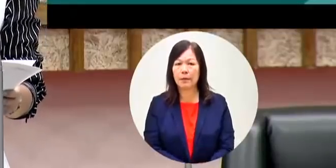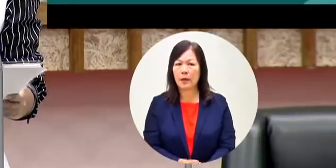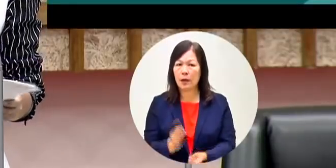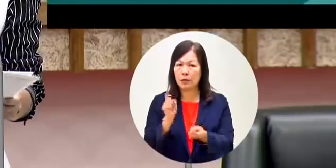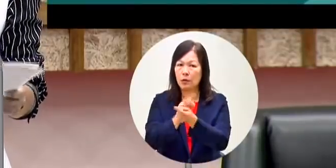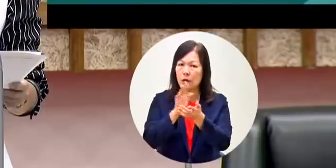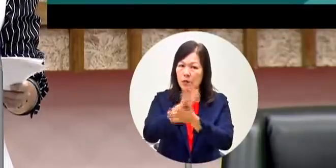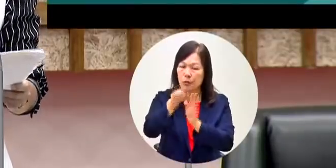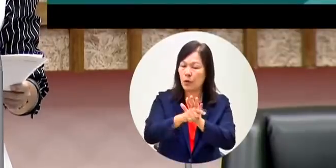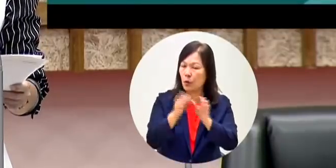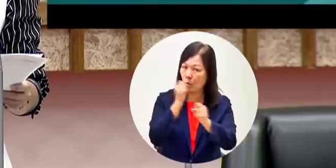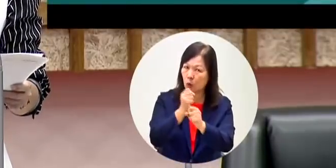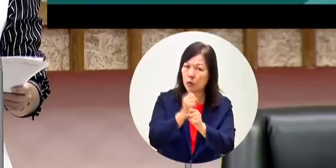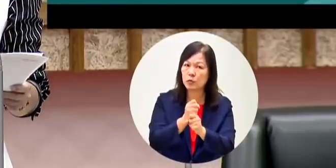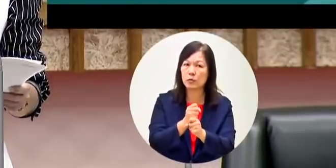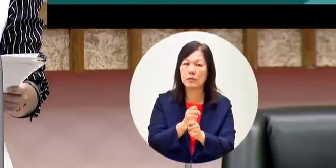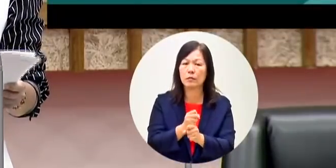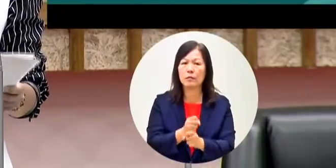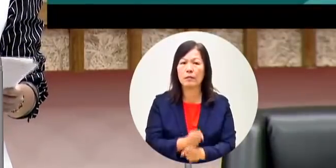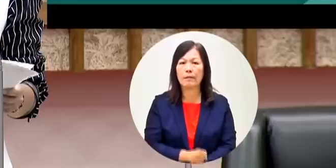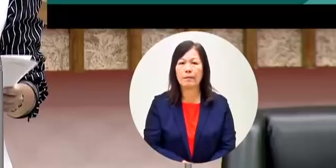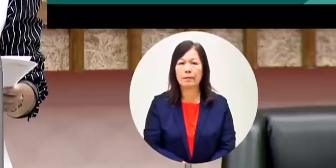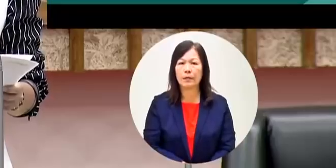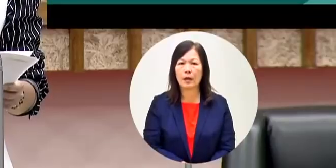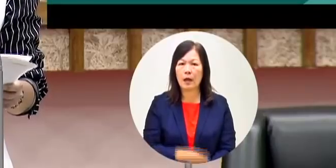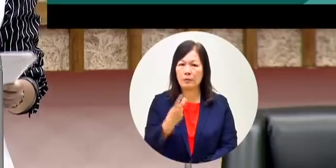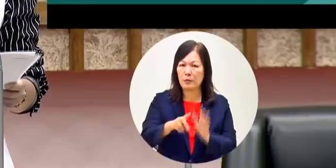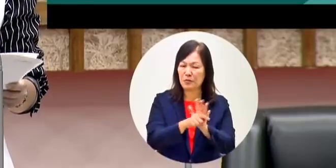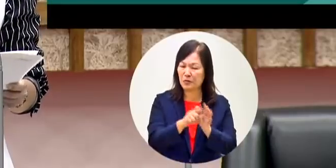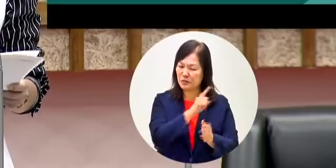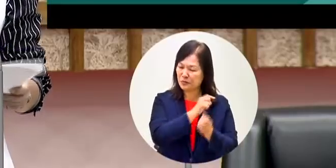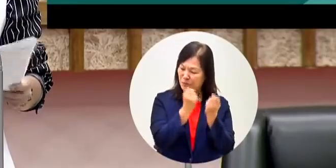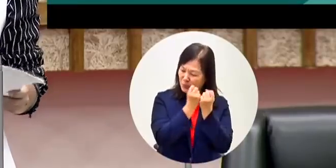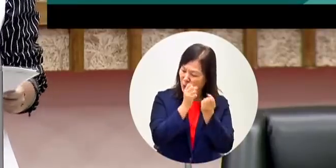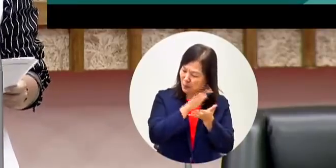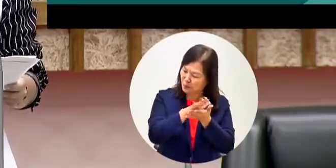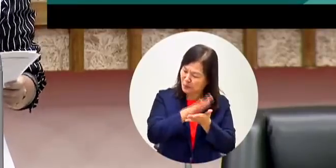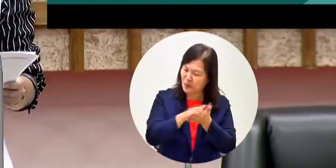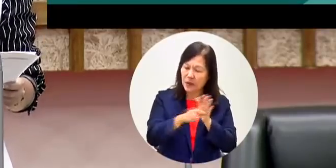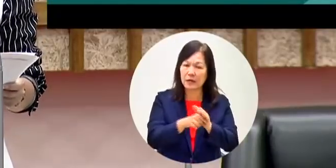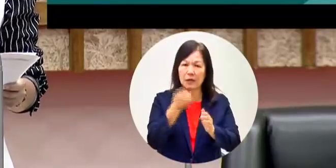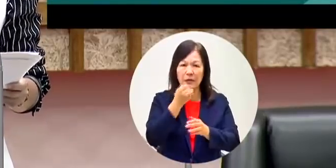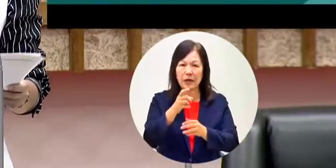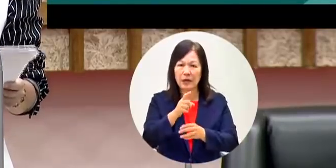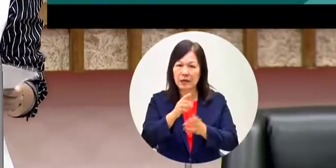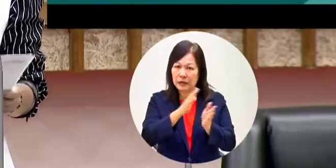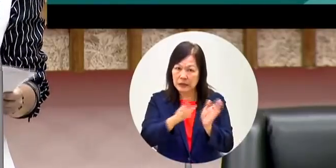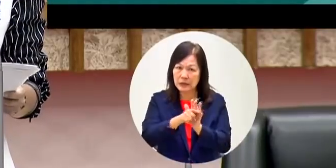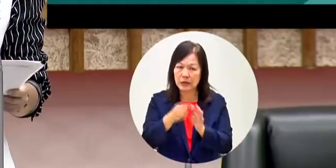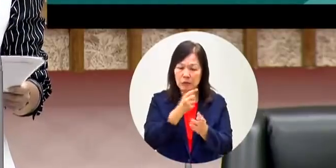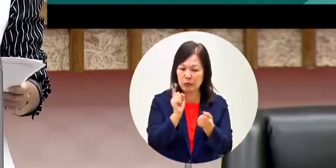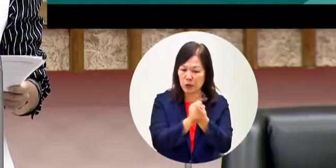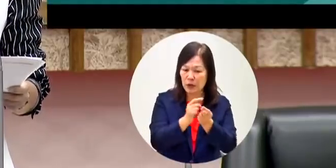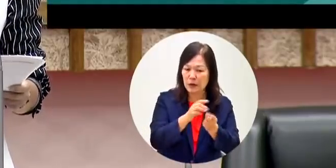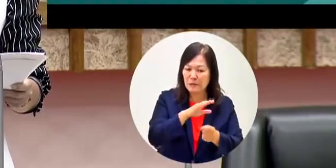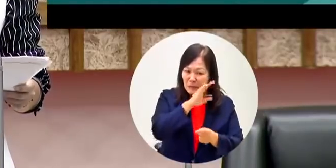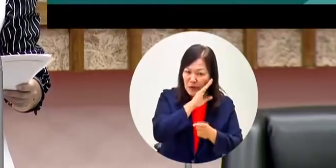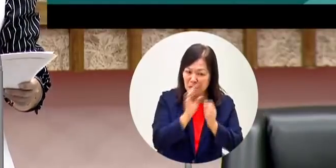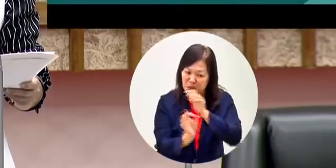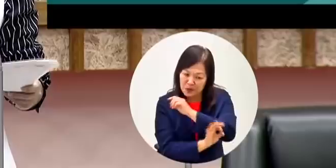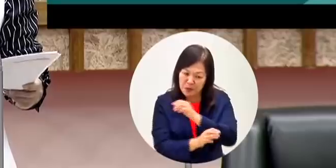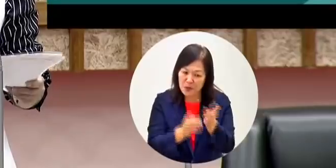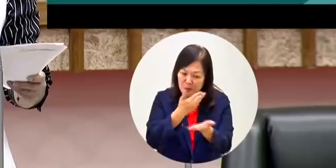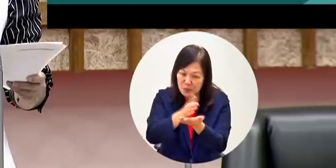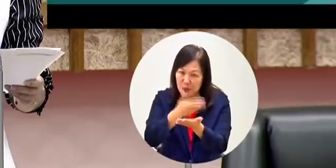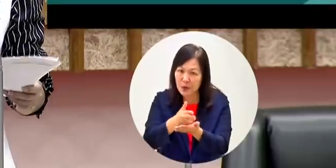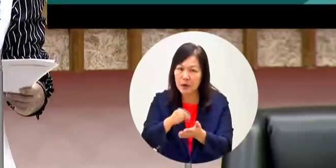何以廉德治理呢来兴利除弊哦？我想呢，因为时间的关系，我想市长呢在未来呢说